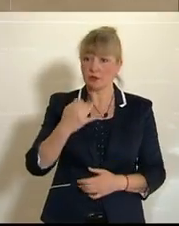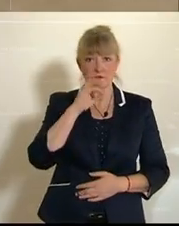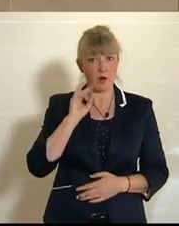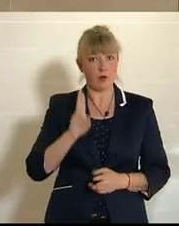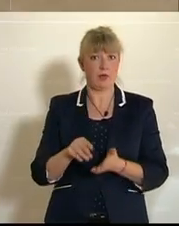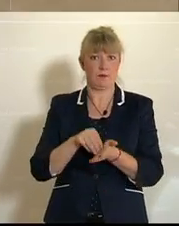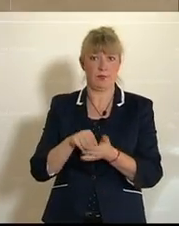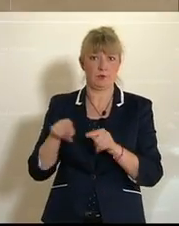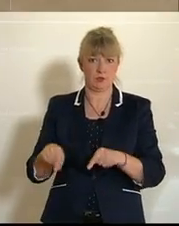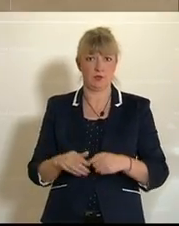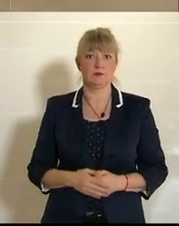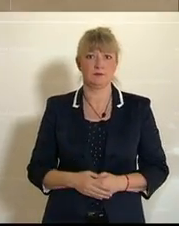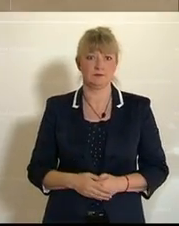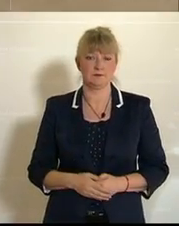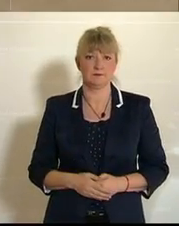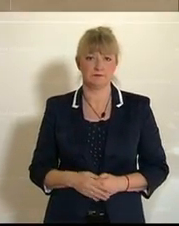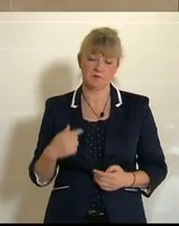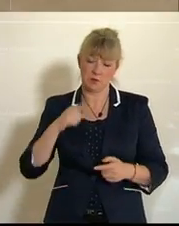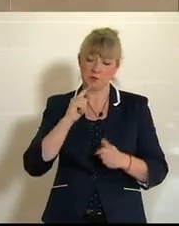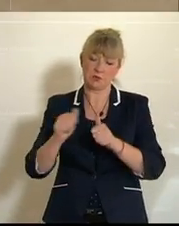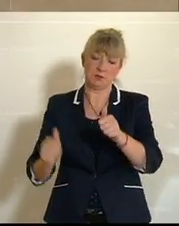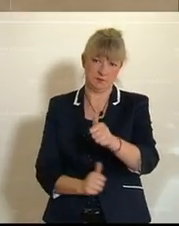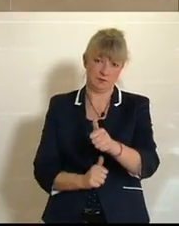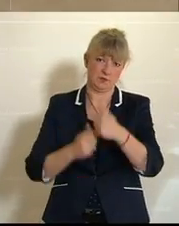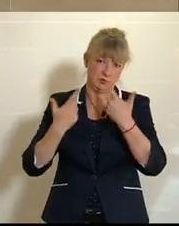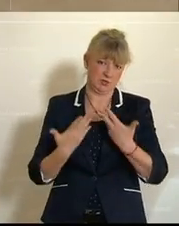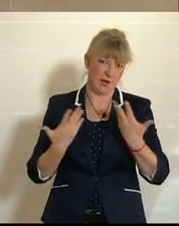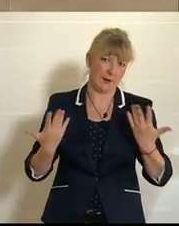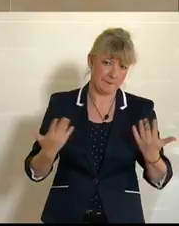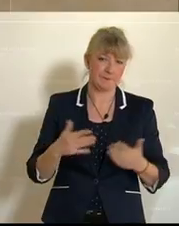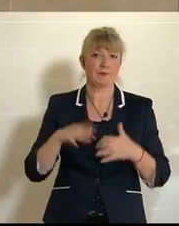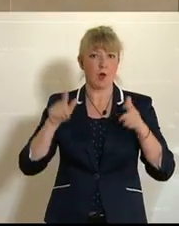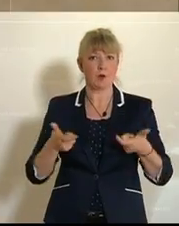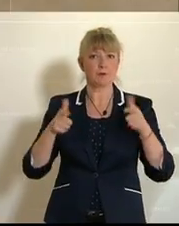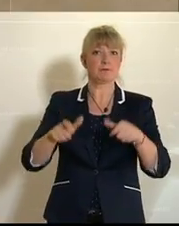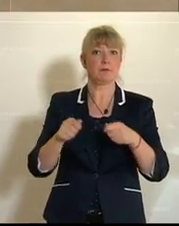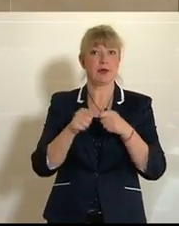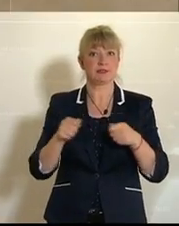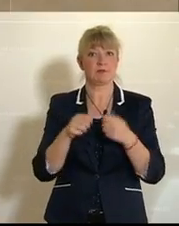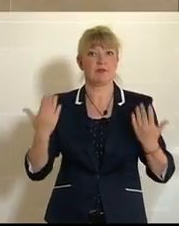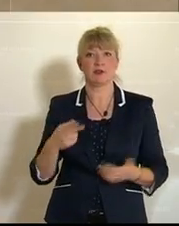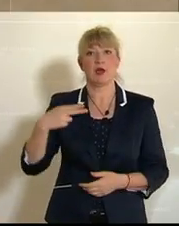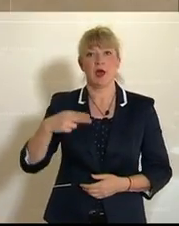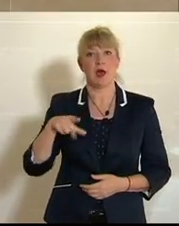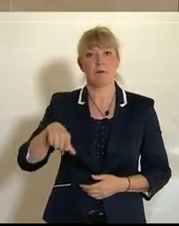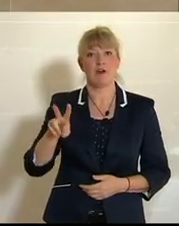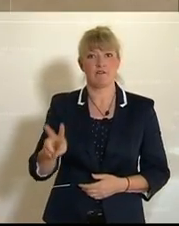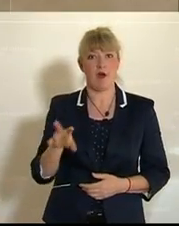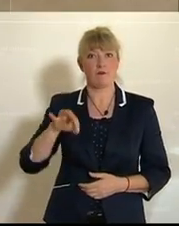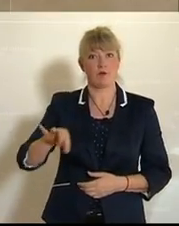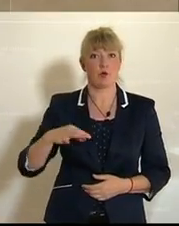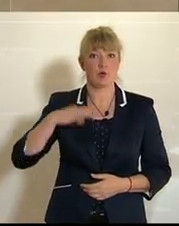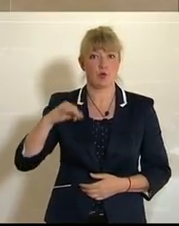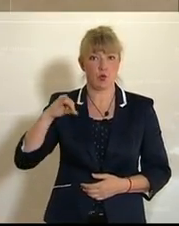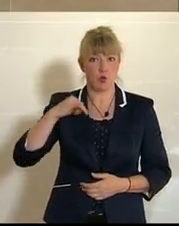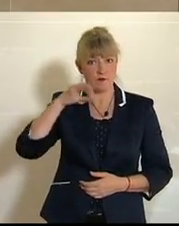davon Gebrauch macht. Wir hinken hier nach. Als präventive Maßnahme ist die HPV-Impfung gerade für jüngere